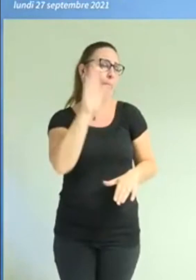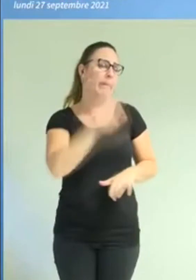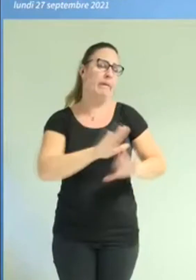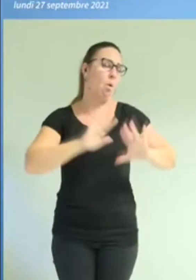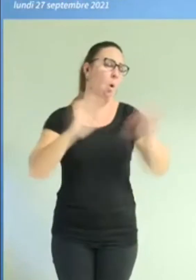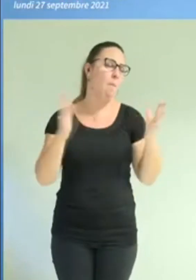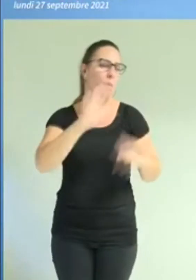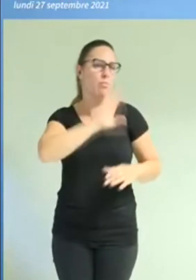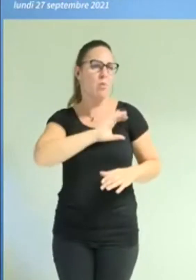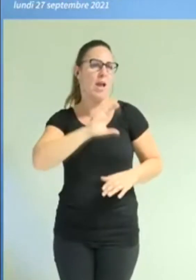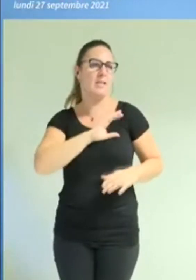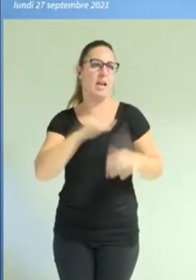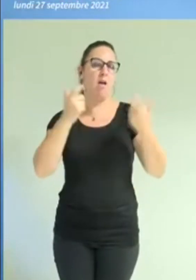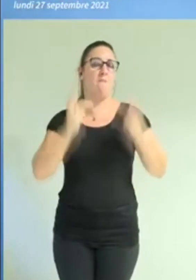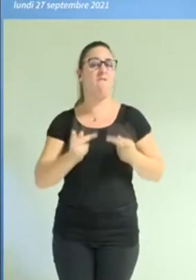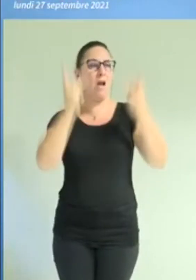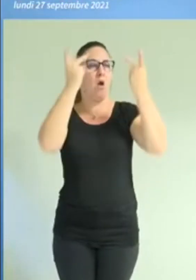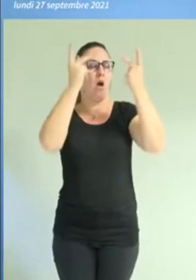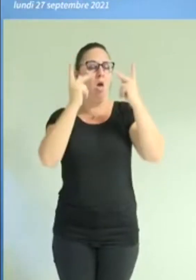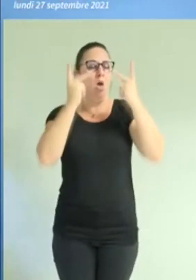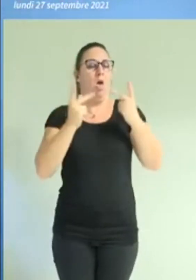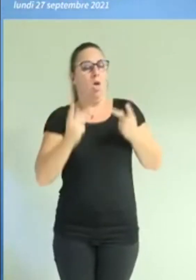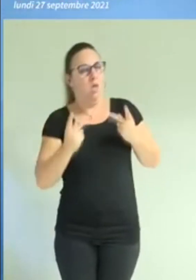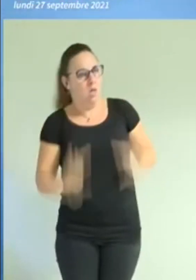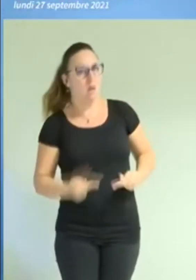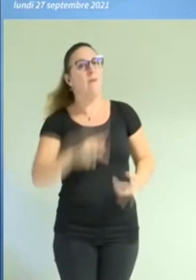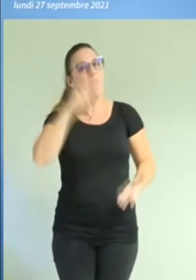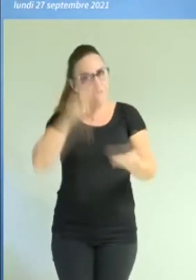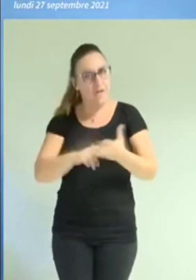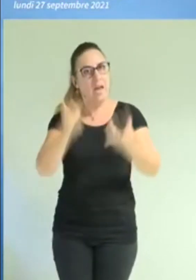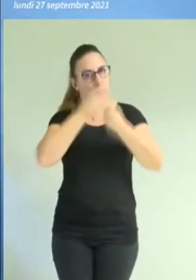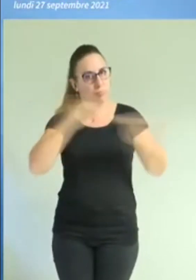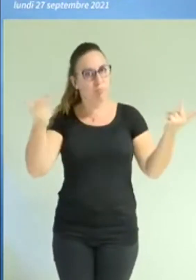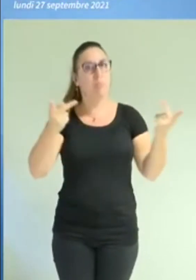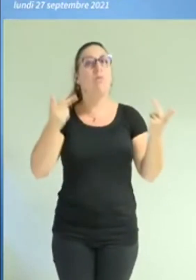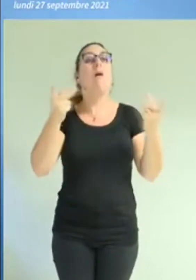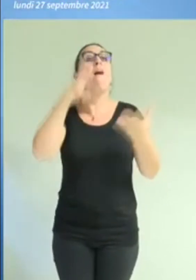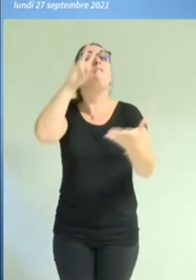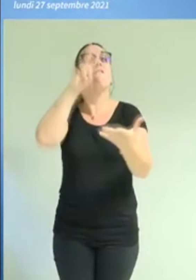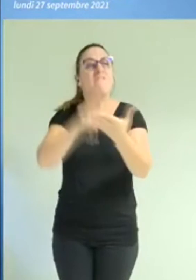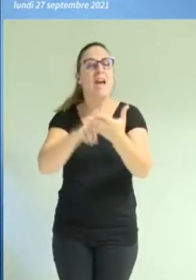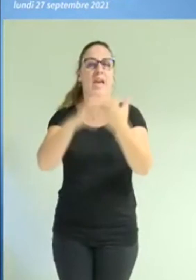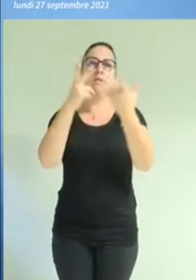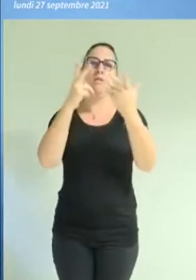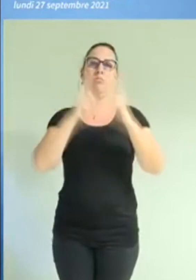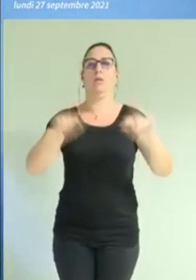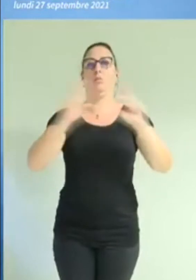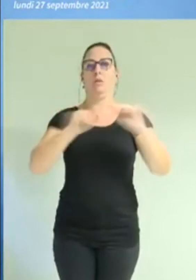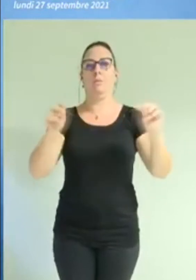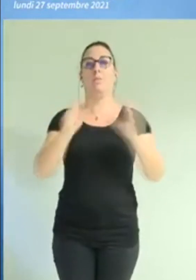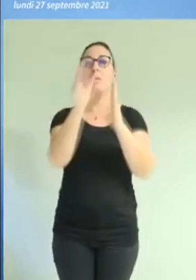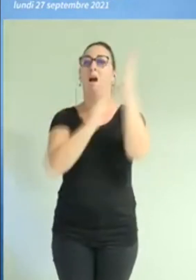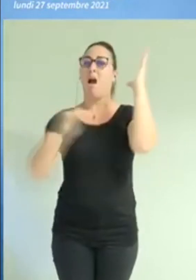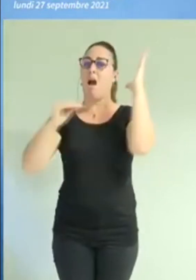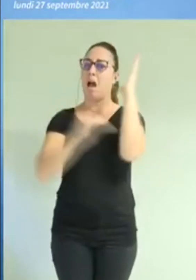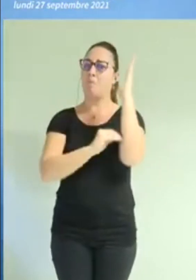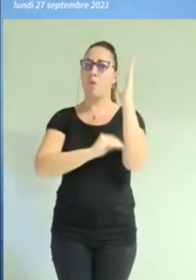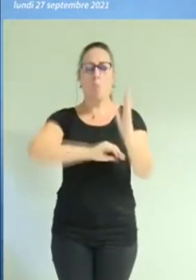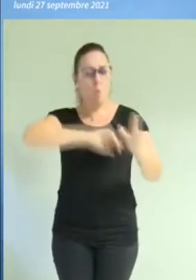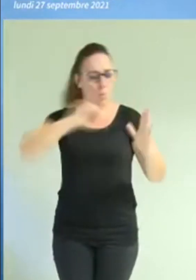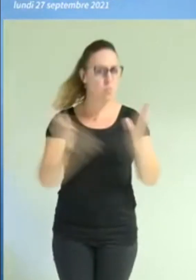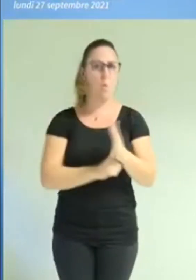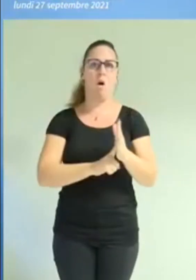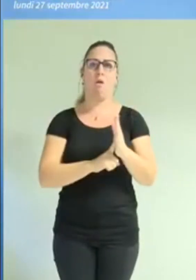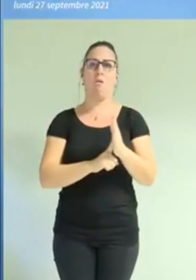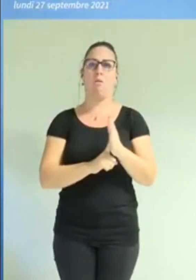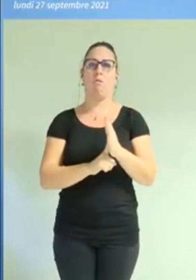essayer de disqualifier la parole vraie qui rappelle ce qui est la réalité. Donc, nous avons un amendement qui est tout à fait justifié, qui